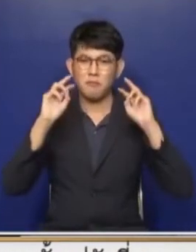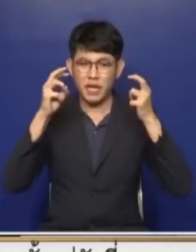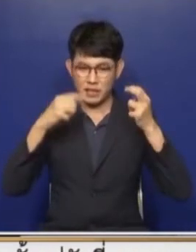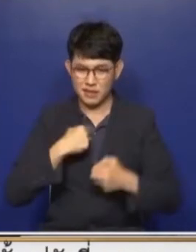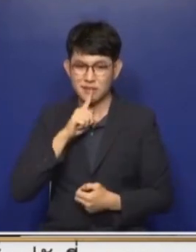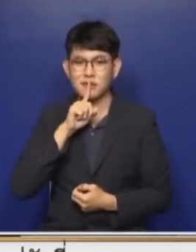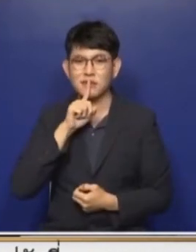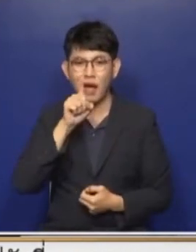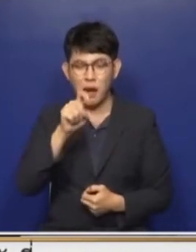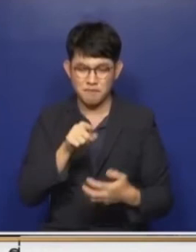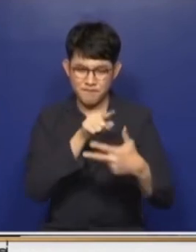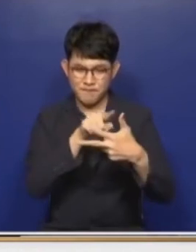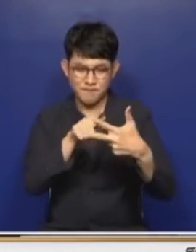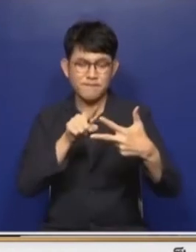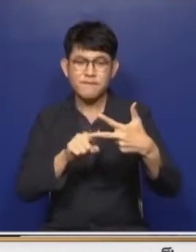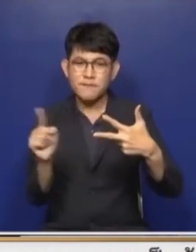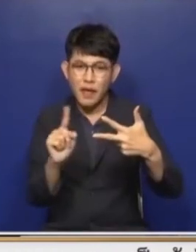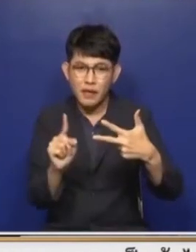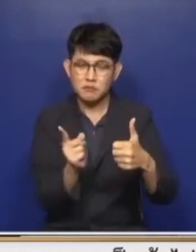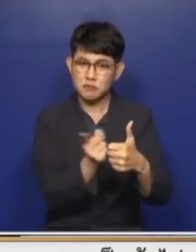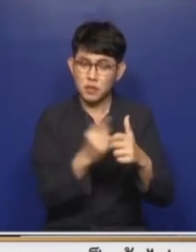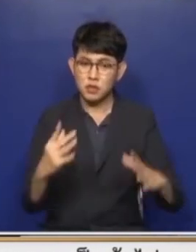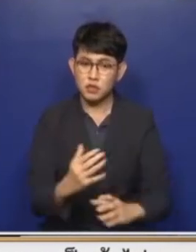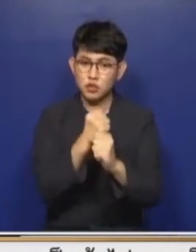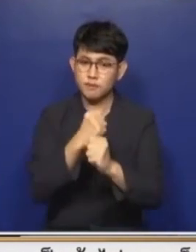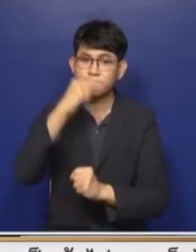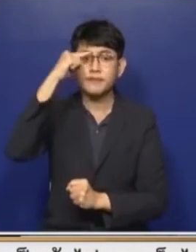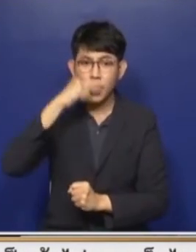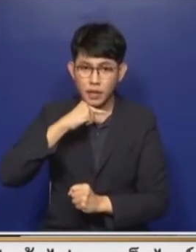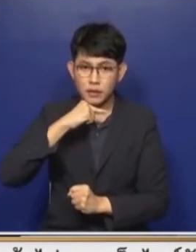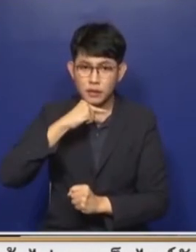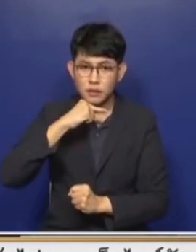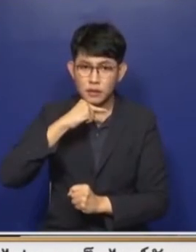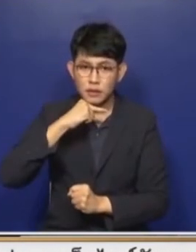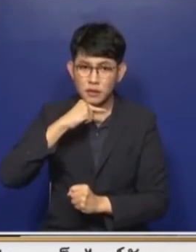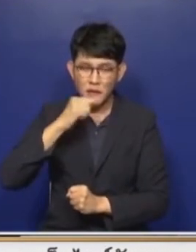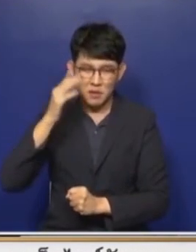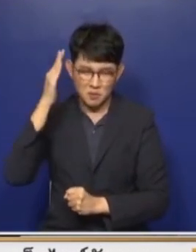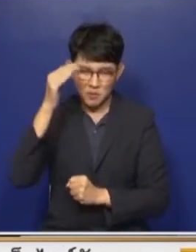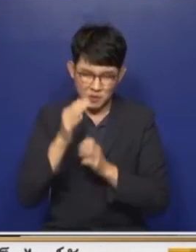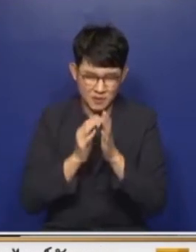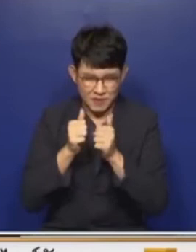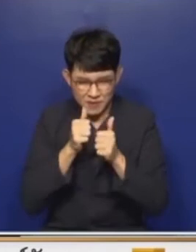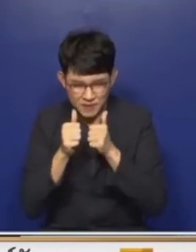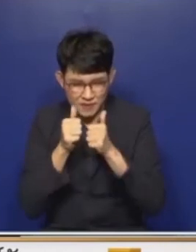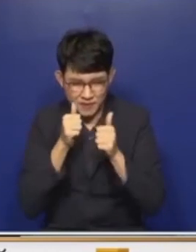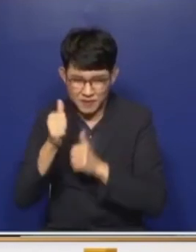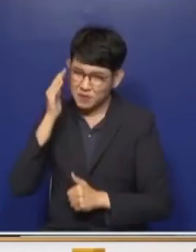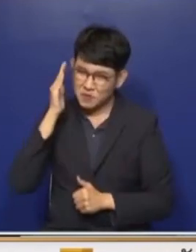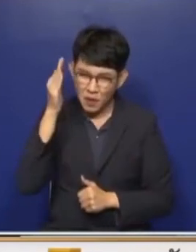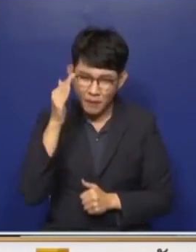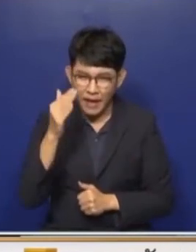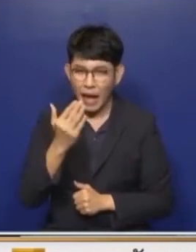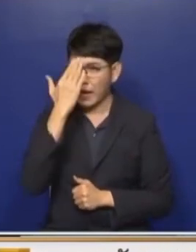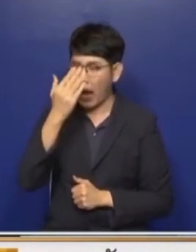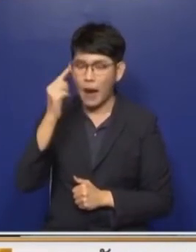ฉัได้ถามท่ไป 3 ข้อวนหนึ่งสรปแล้วไทย จะไม่ตายออดาฟหนาสู้ขดไปตายออดาฟหน้าหรอท่